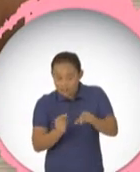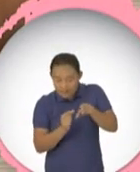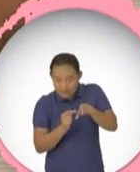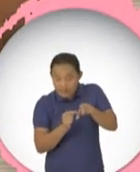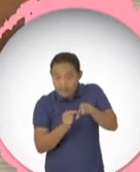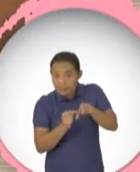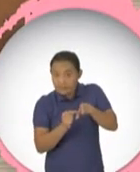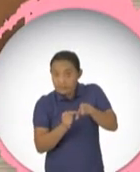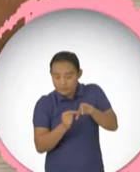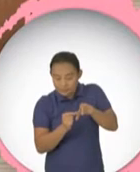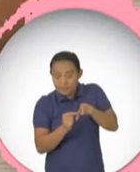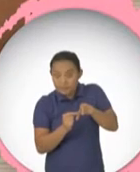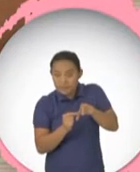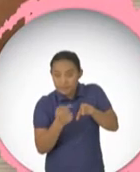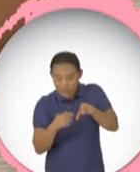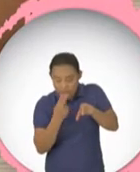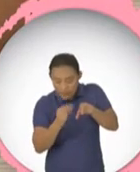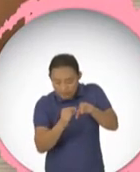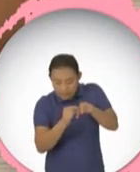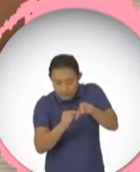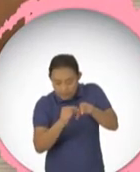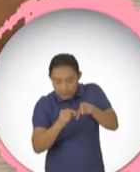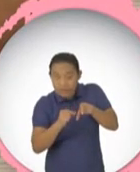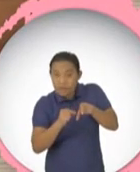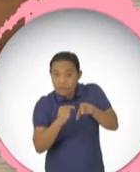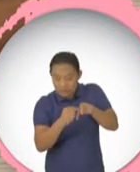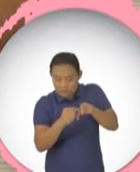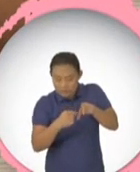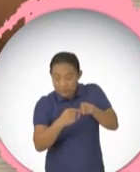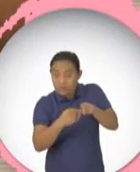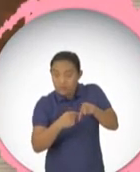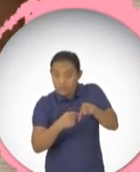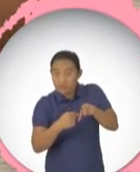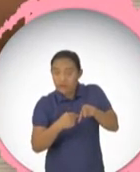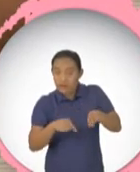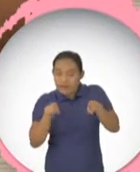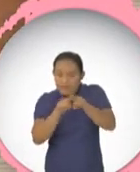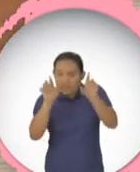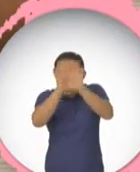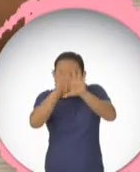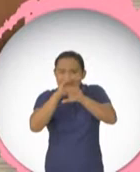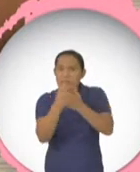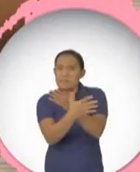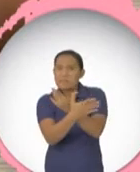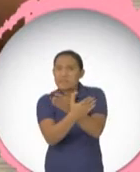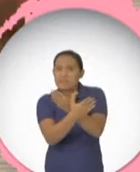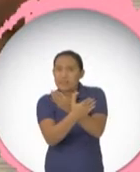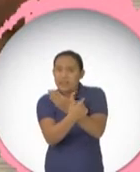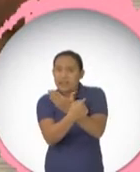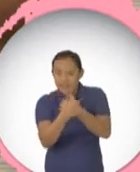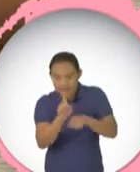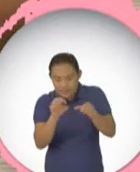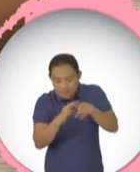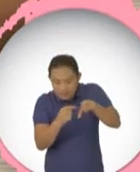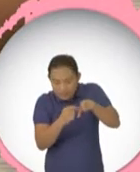แล้วก็ดูตรงหน้าตัดของมันนะคะจะมีลักษณะคล้ายๆปีกผีเสื้ อ ห ร ือ ขาใช่หรือว่าบางที่เห็นว่ามันเ